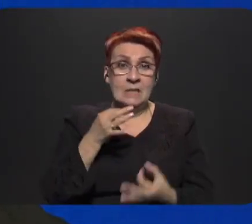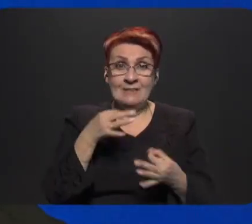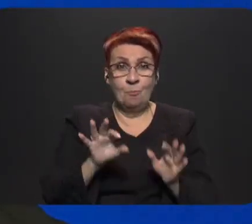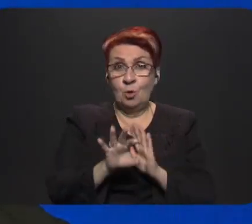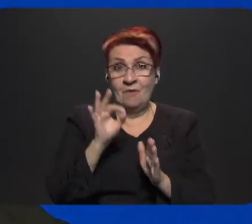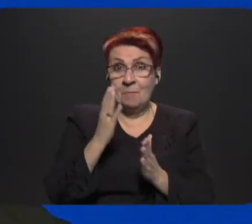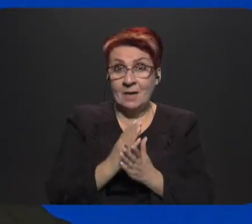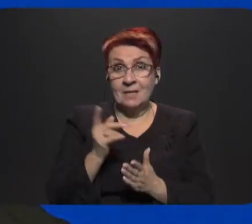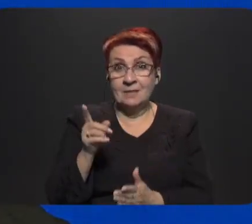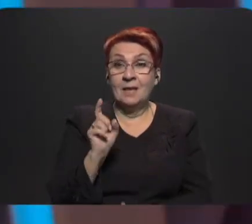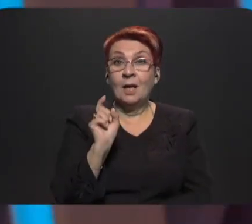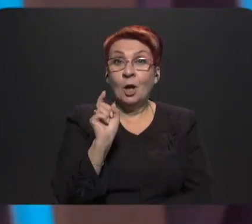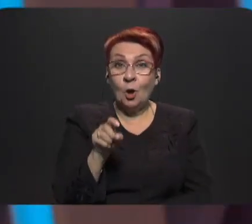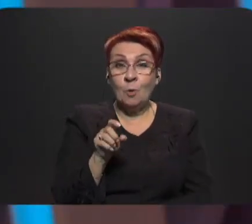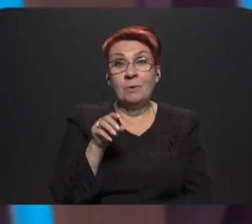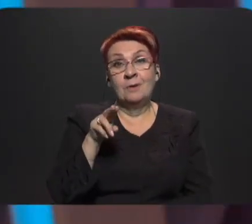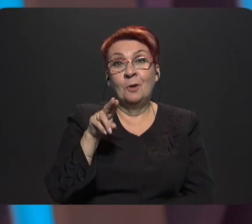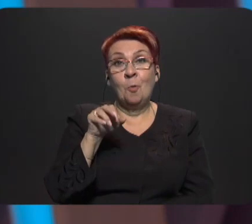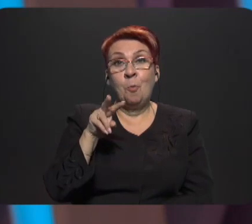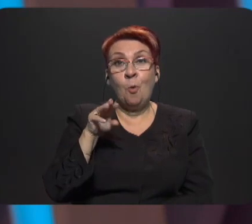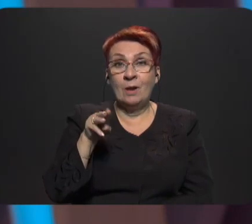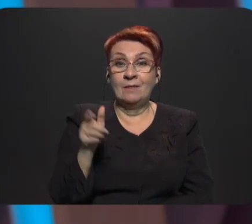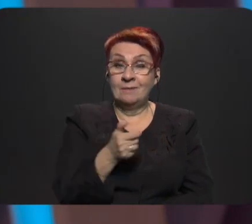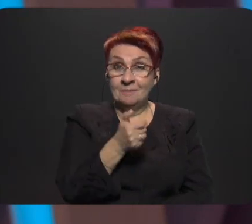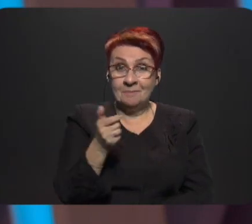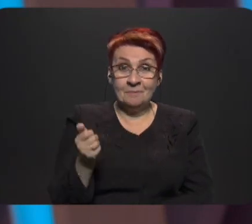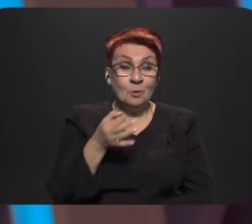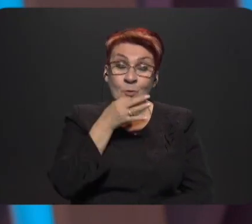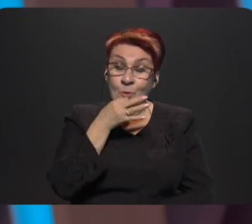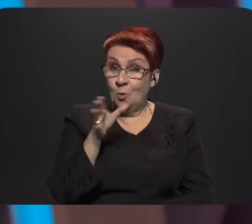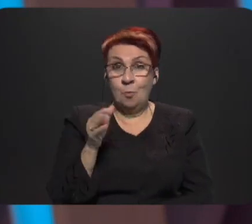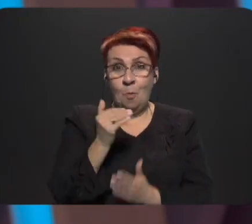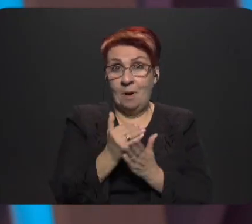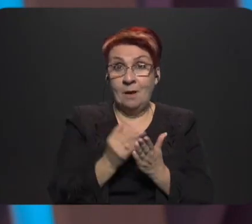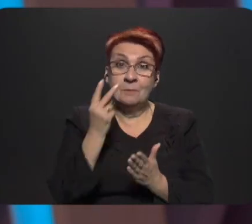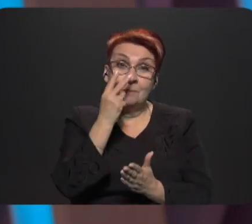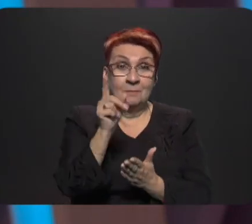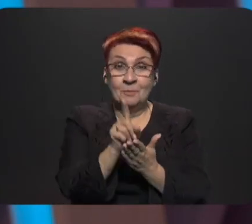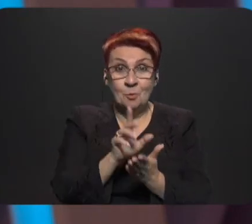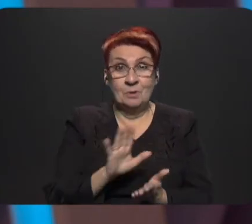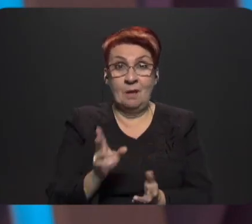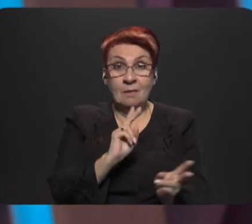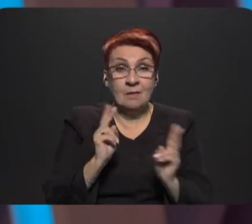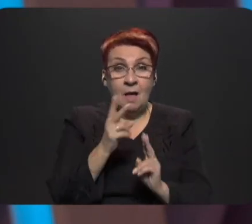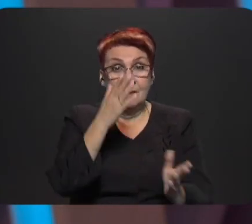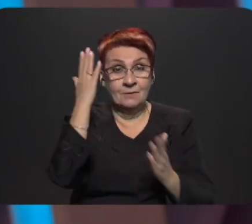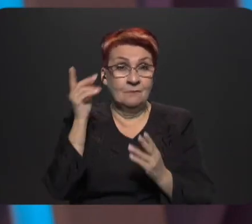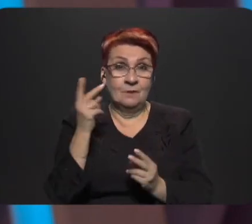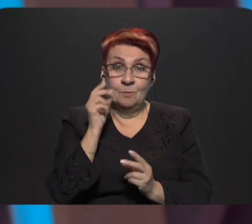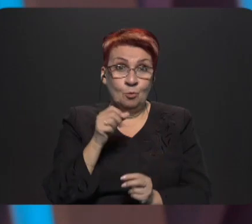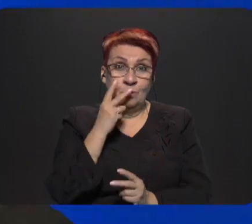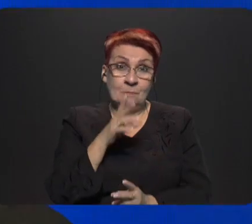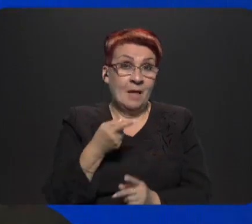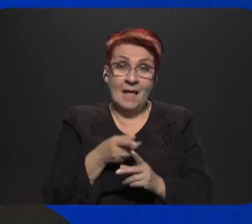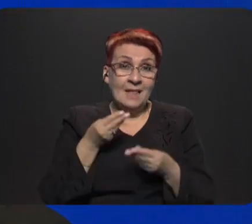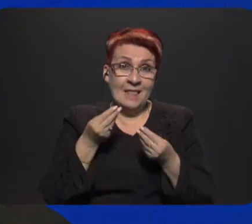выбора. Конечно. И кнопочка на пульте, да, которую можно отключить или не отключить. То есть они никак могут не